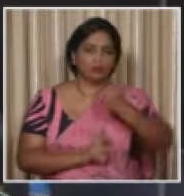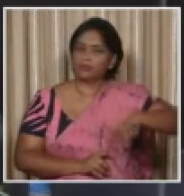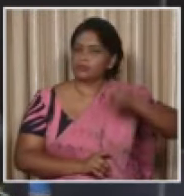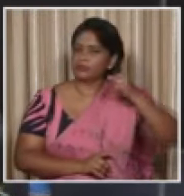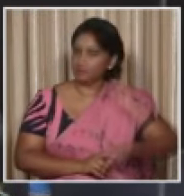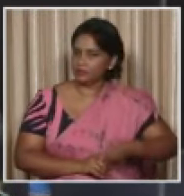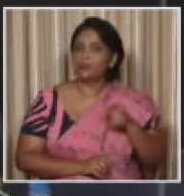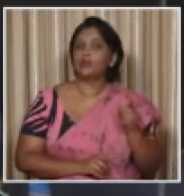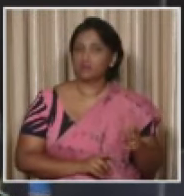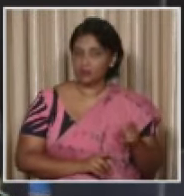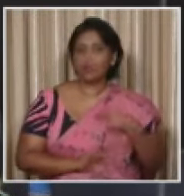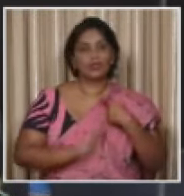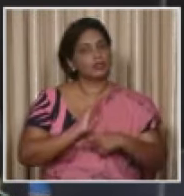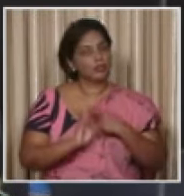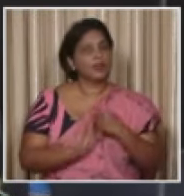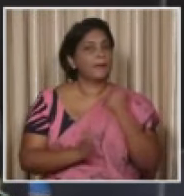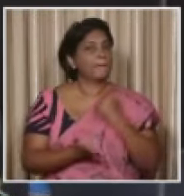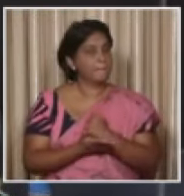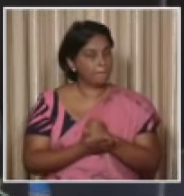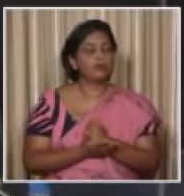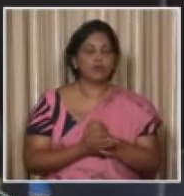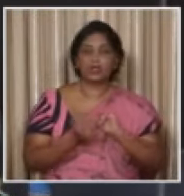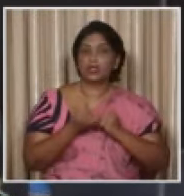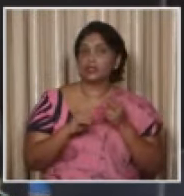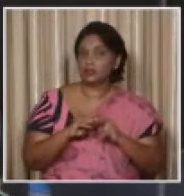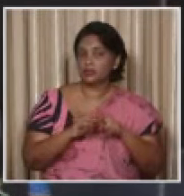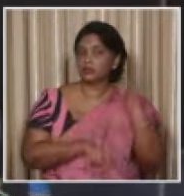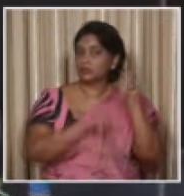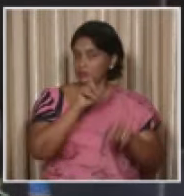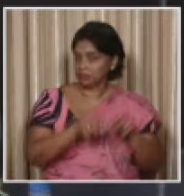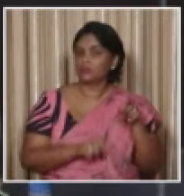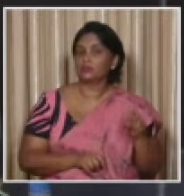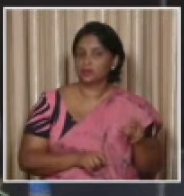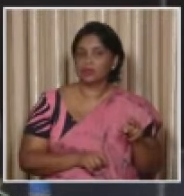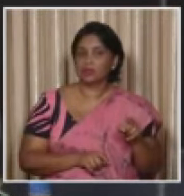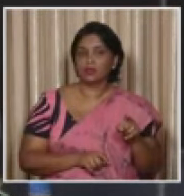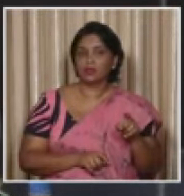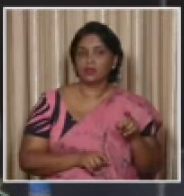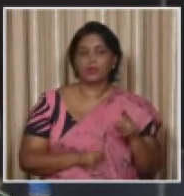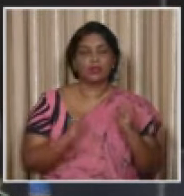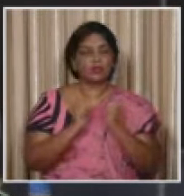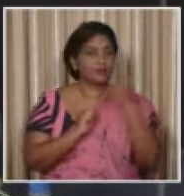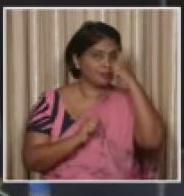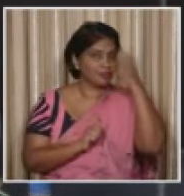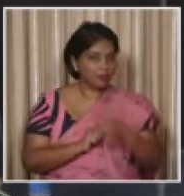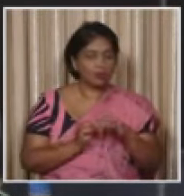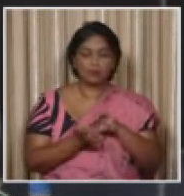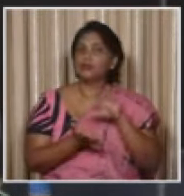අතර ශ්‍රී ලංකා මහා බැංකුවේ කාර්ය මණ්ඩල සේවකයන්ගේ පාරිශ්‍රමික සම්බන්ධ